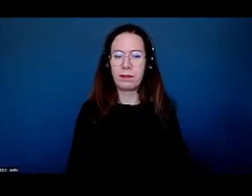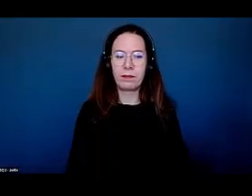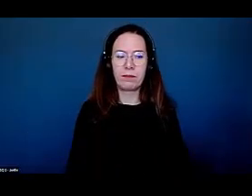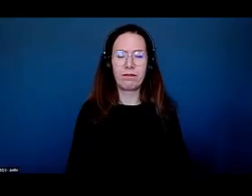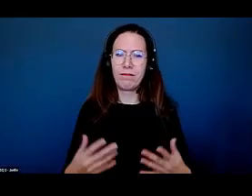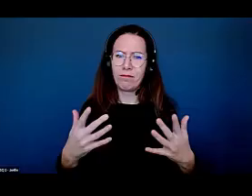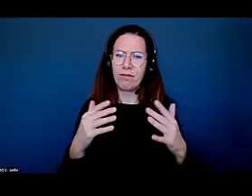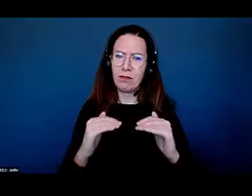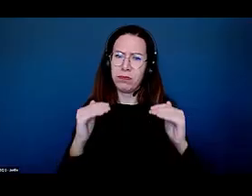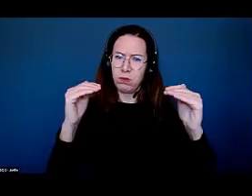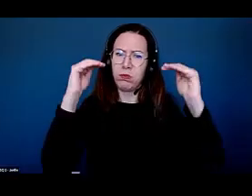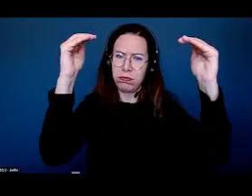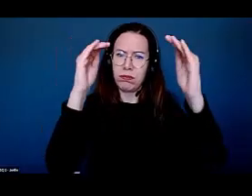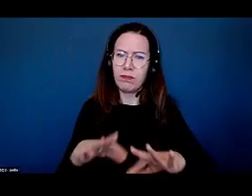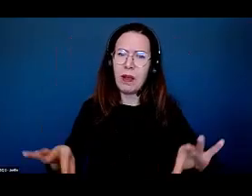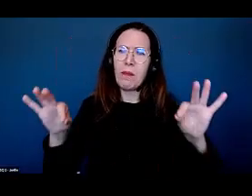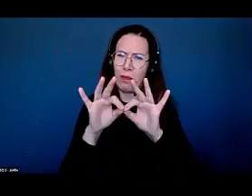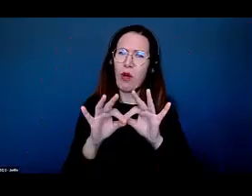Donc, tous ces niveaux sont importants.